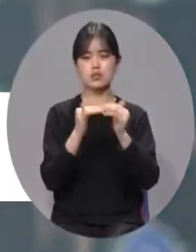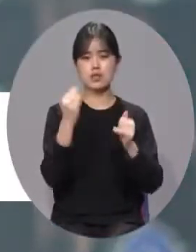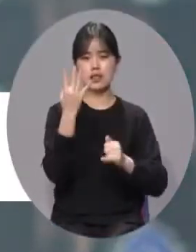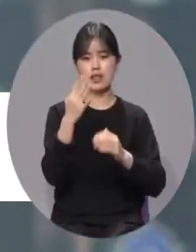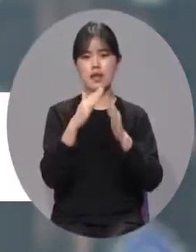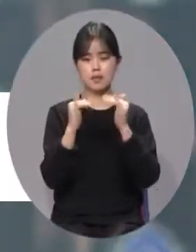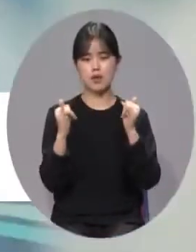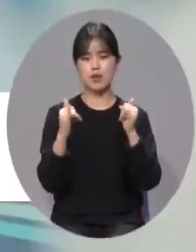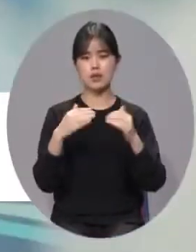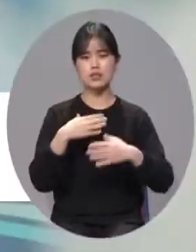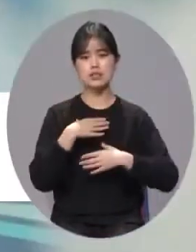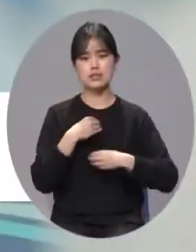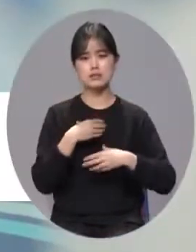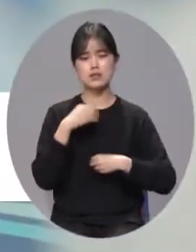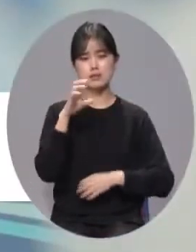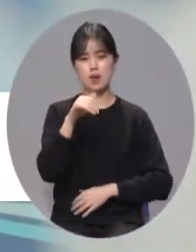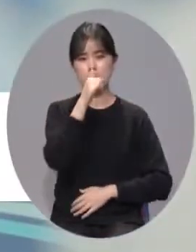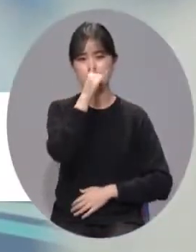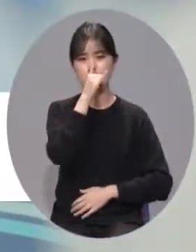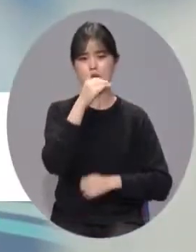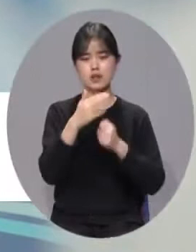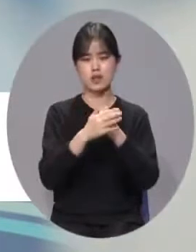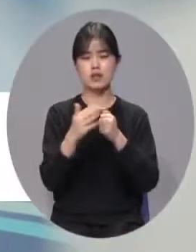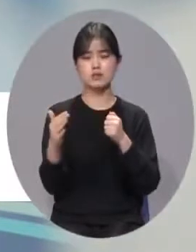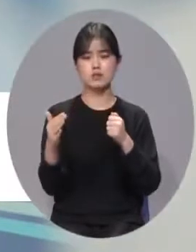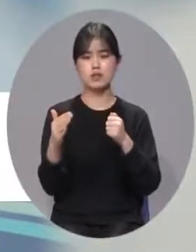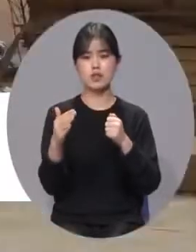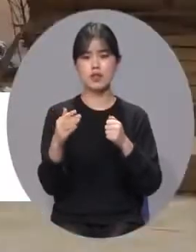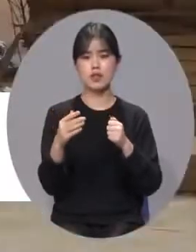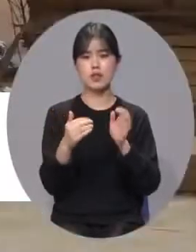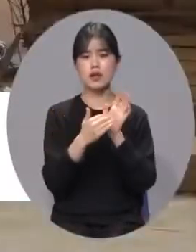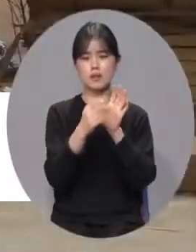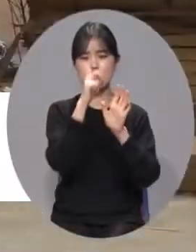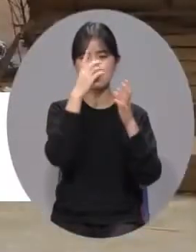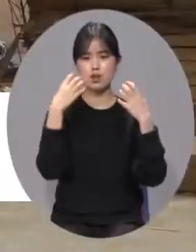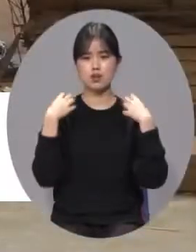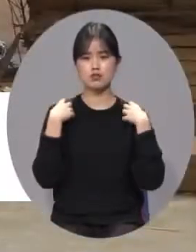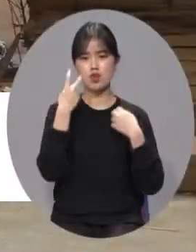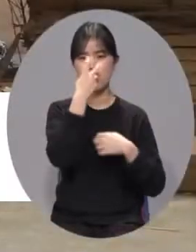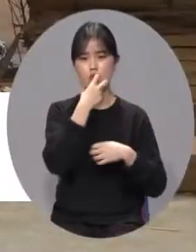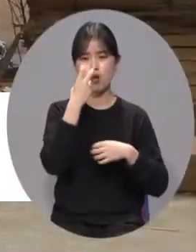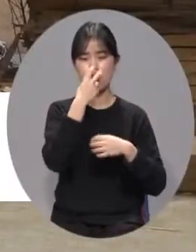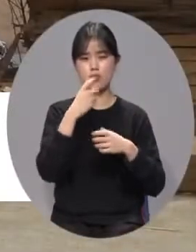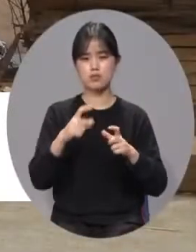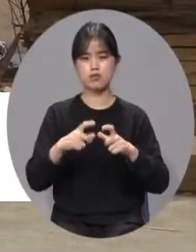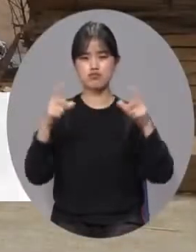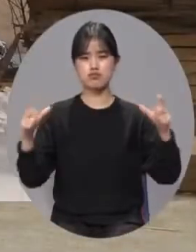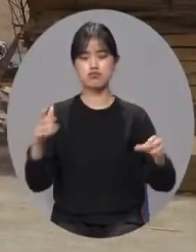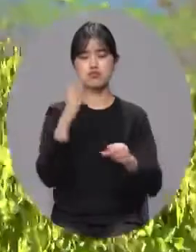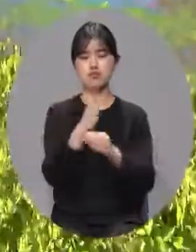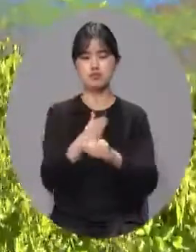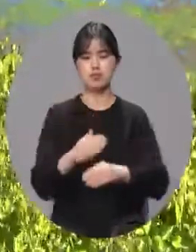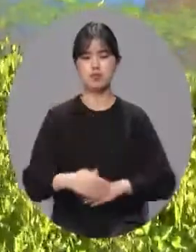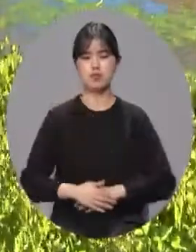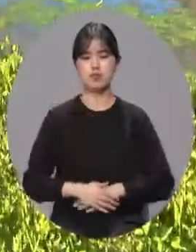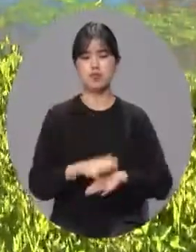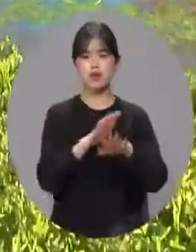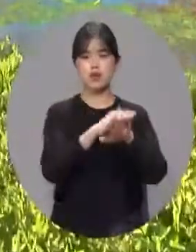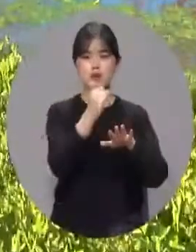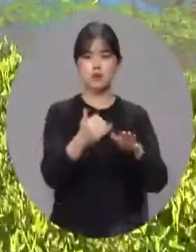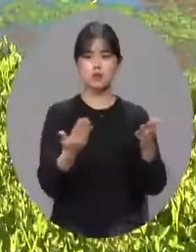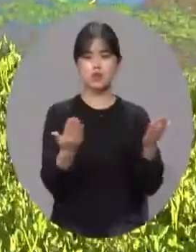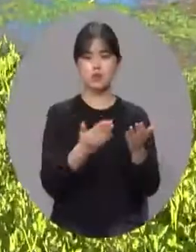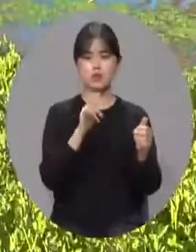4명, 찜질방이 있는 점 등을 감안해 방역당국은 검사 범위를 넓혀가고 있습니다.